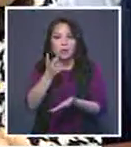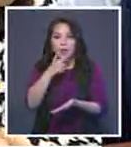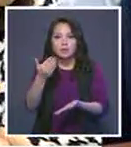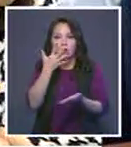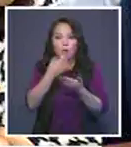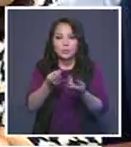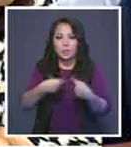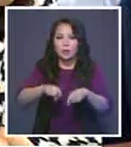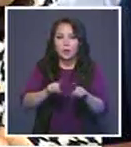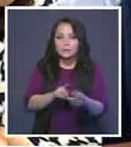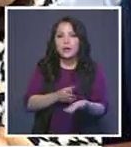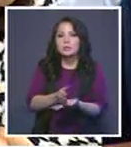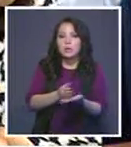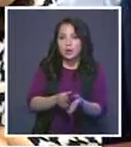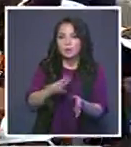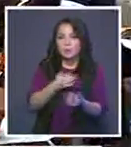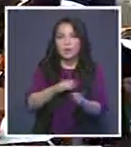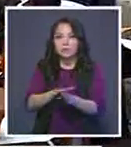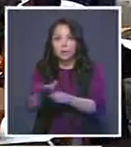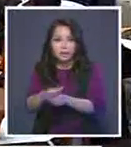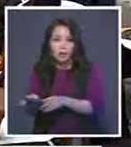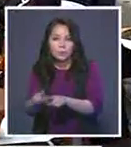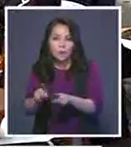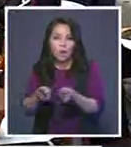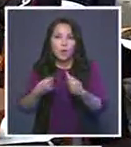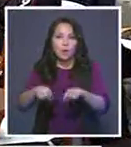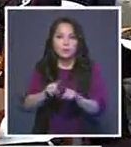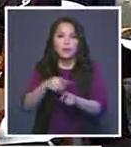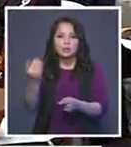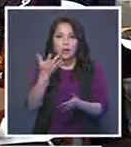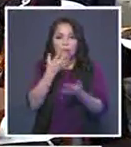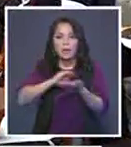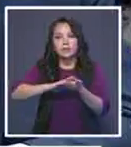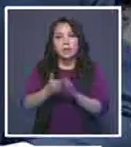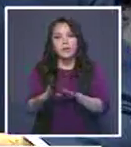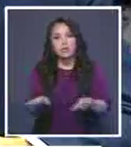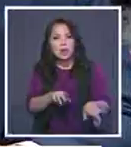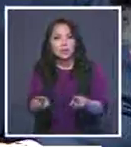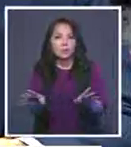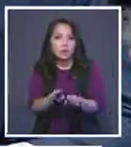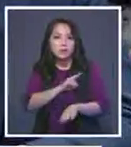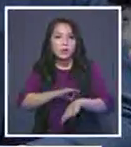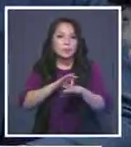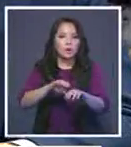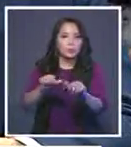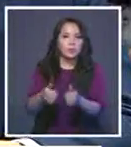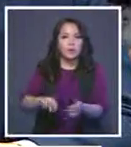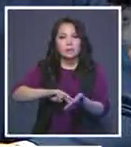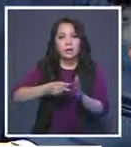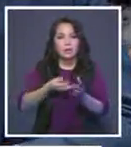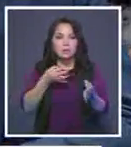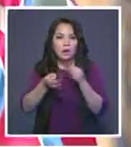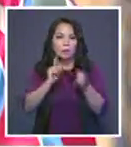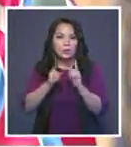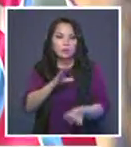қатынастар саласындағы саясатты жүзеге асыру мен қоғамдық келісімді нығайтуға арналған шараларда бірлесе ұйымдастыру мәселелерін талқылады.